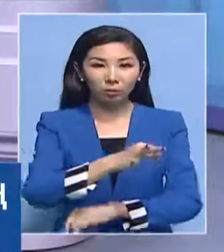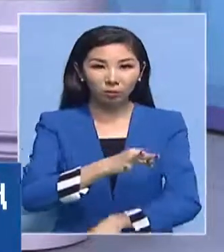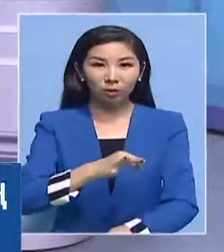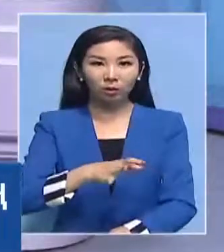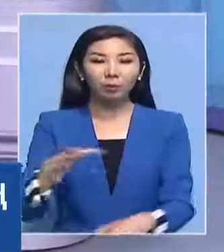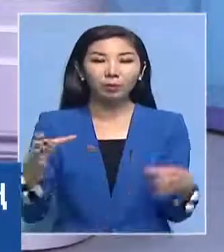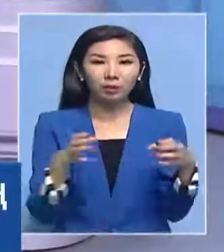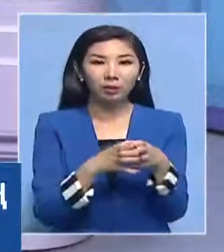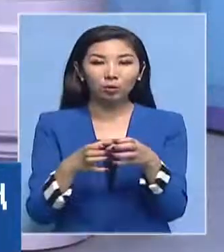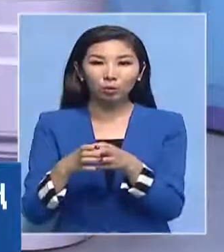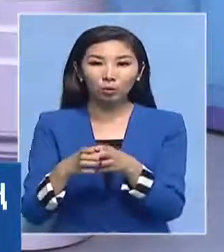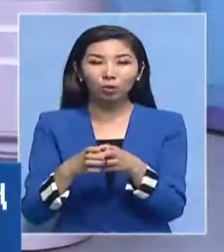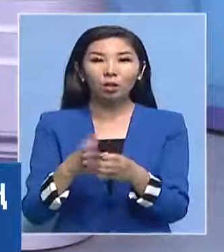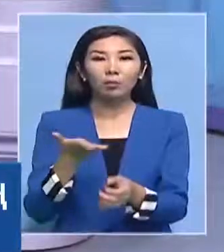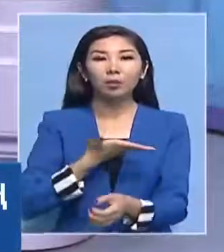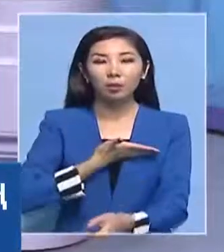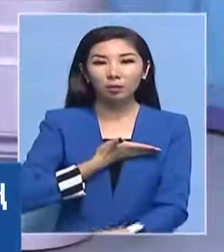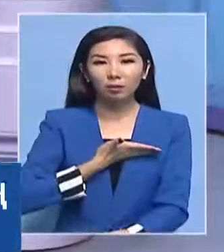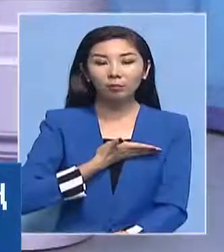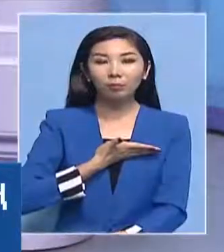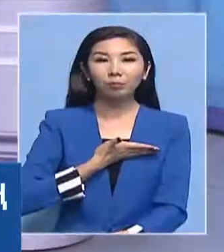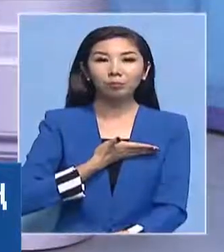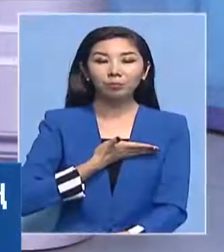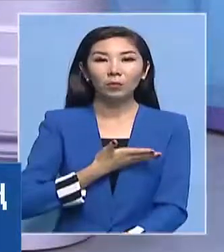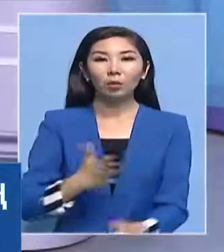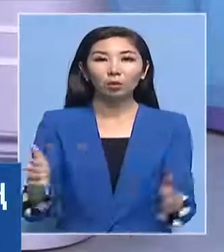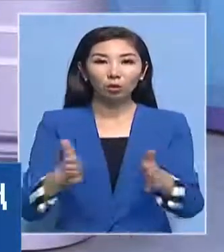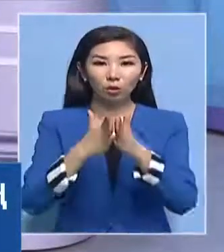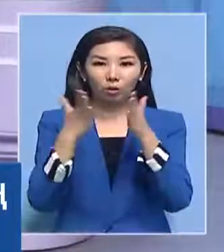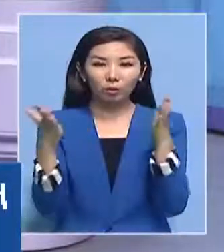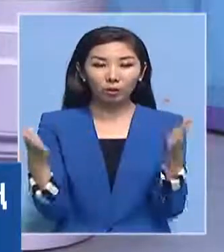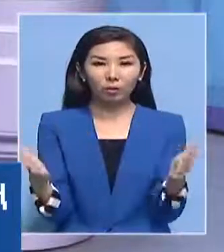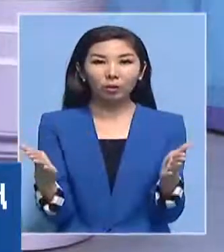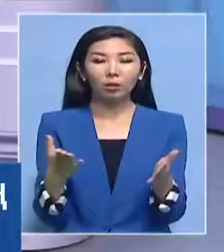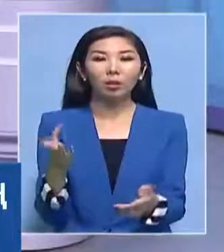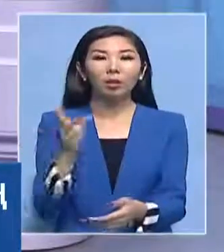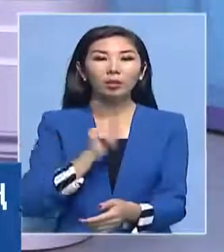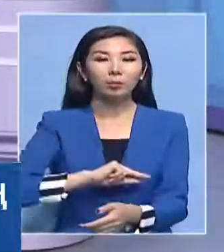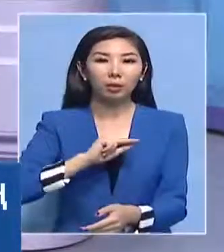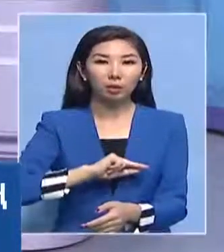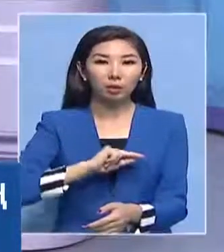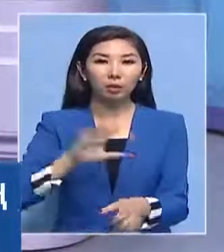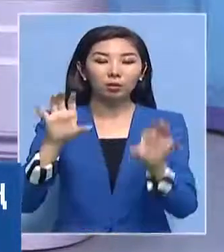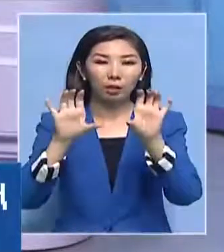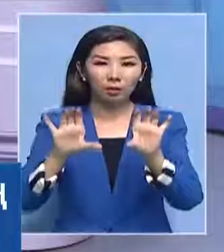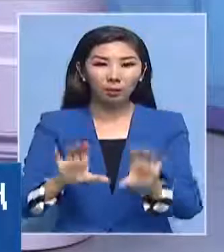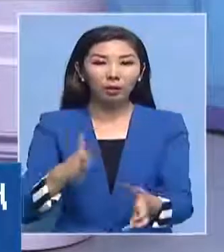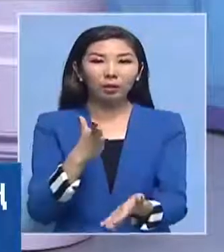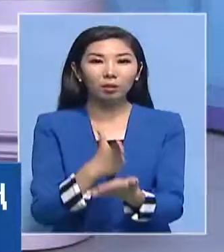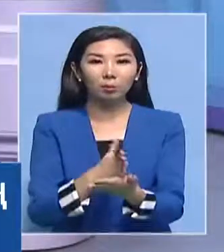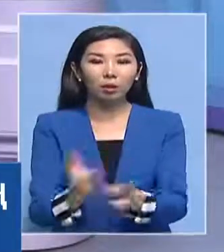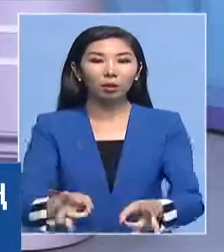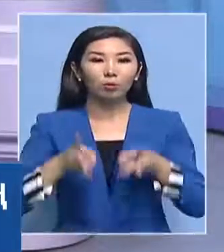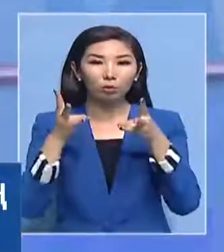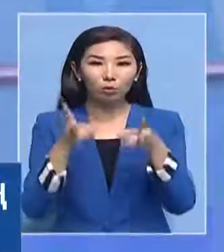жаңа бірлестік жөнінде айтсақ, бізде жаңа мына үлкен меморандум еңбек инспекциясымен бар, мына еңбек